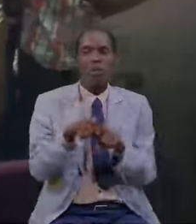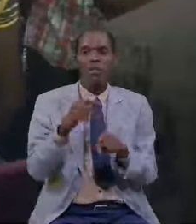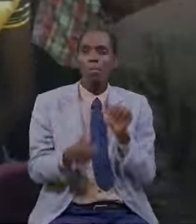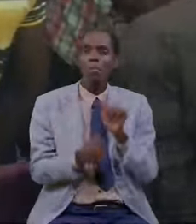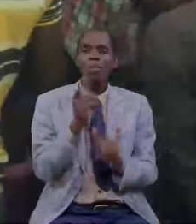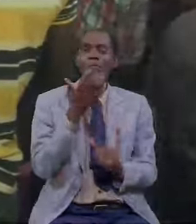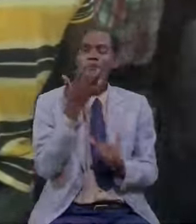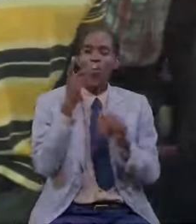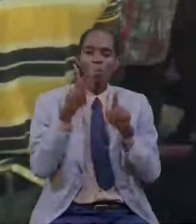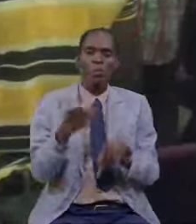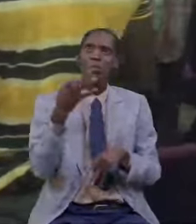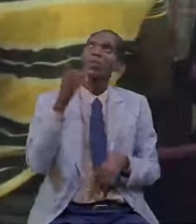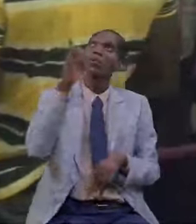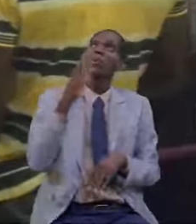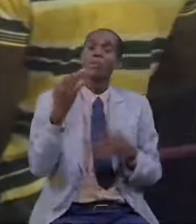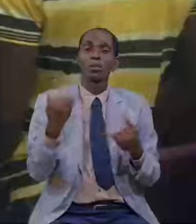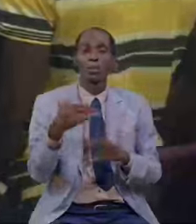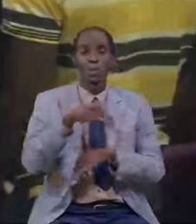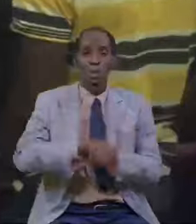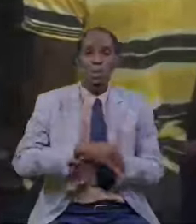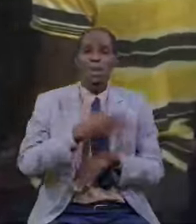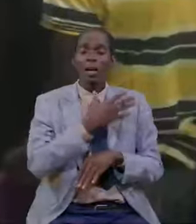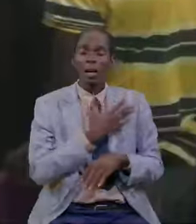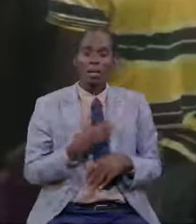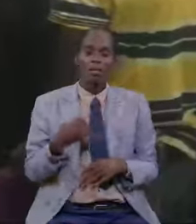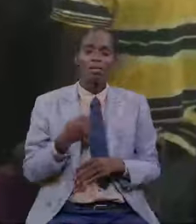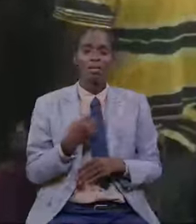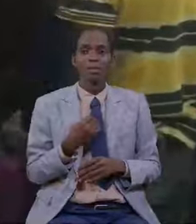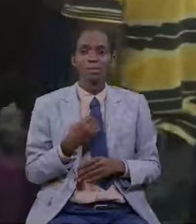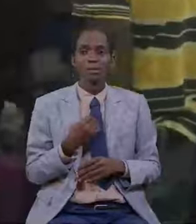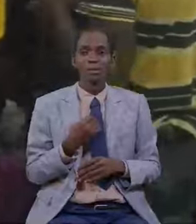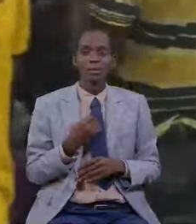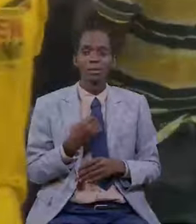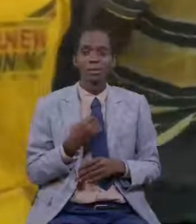soir et va vous déverser ses faveurs.